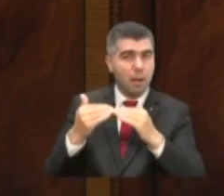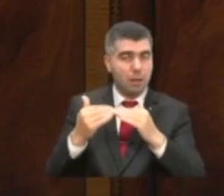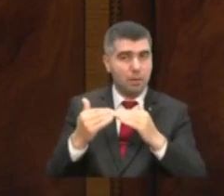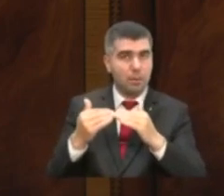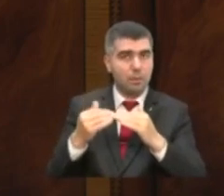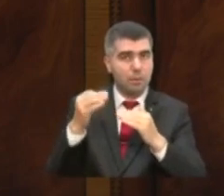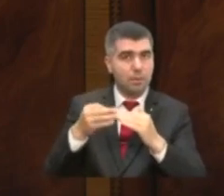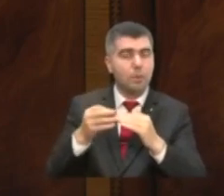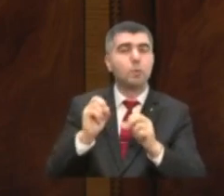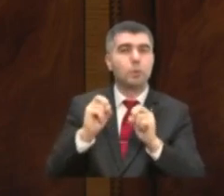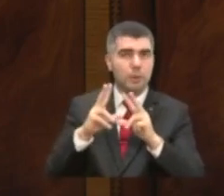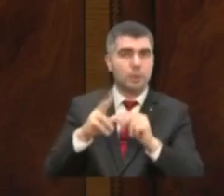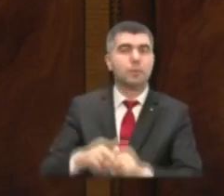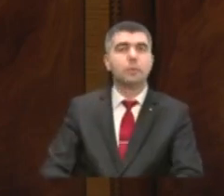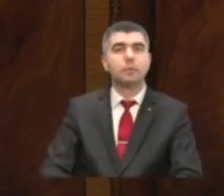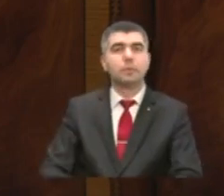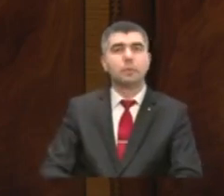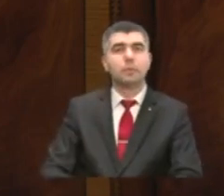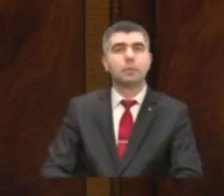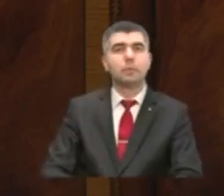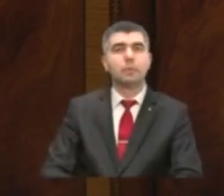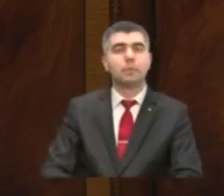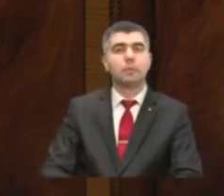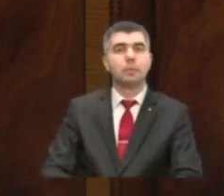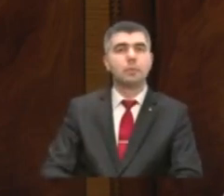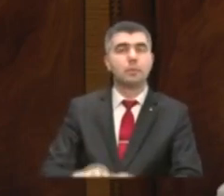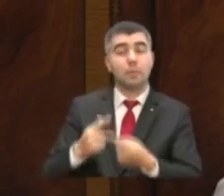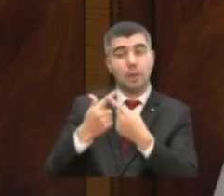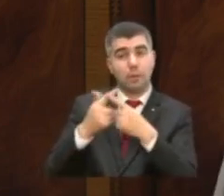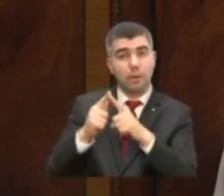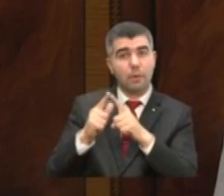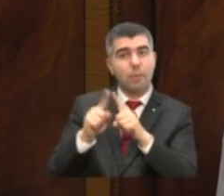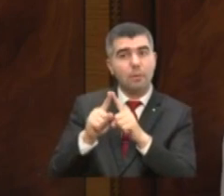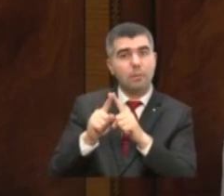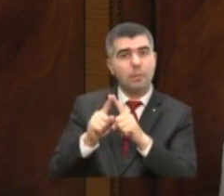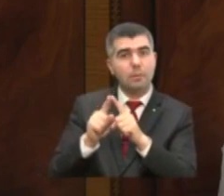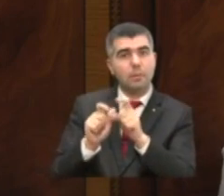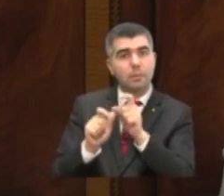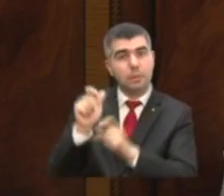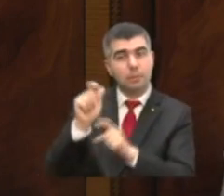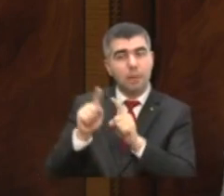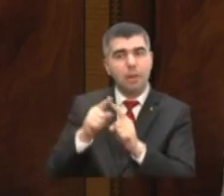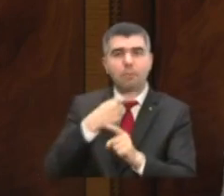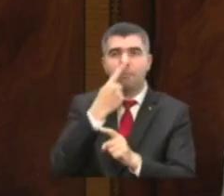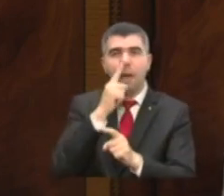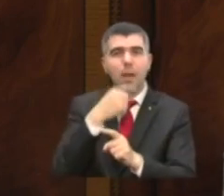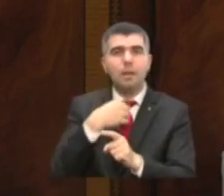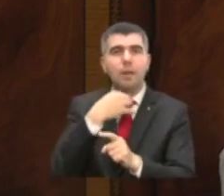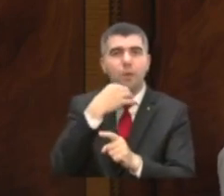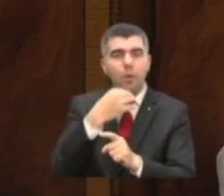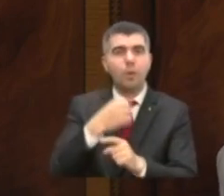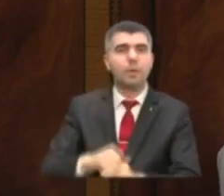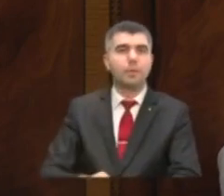عليه، مزيان التوزيع العادل للثروة، أنا متفق. ما بغيتش نقول واحد الكلمة، بغيت نقول